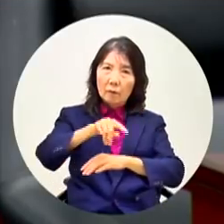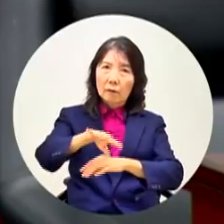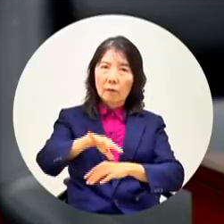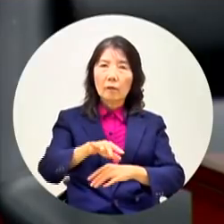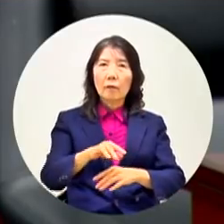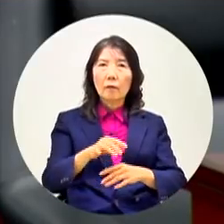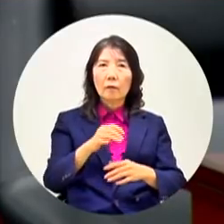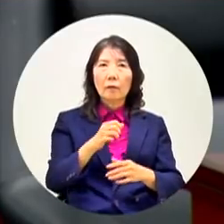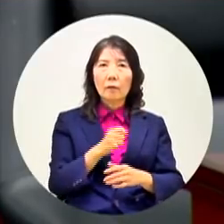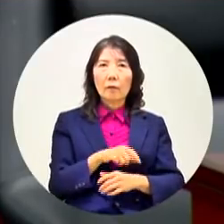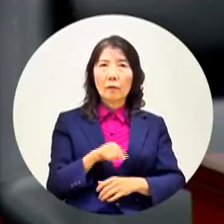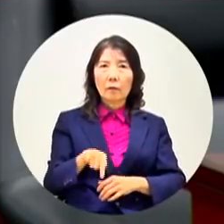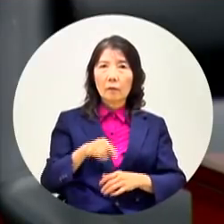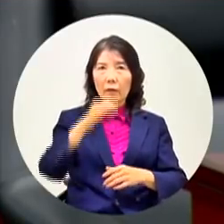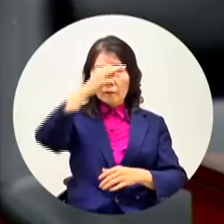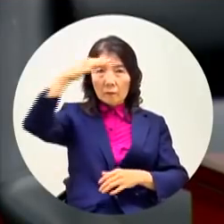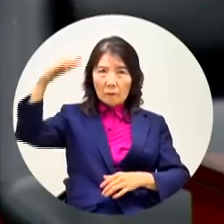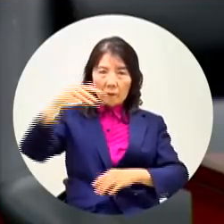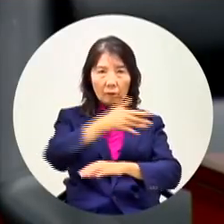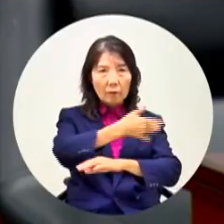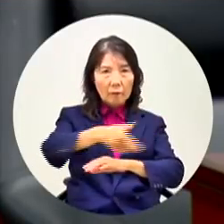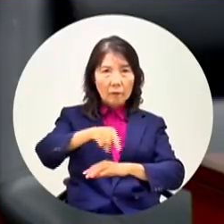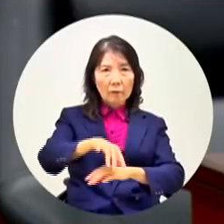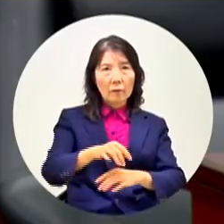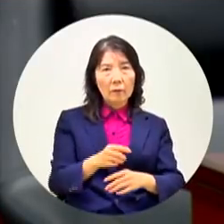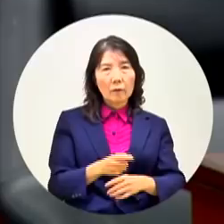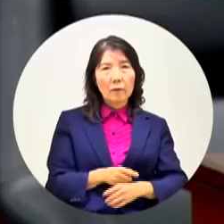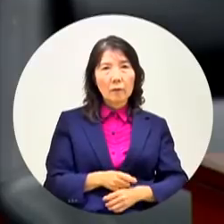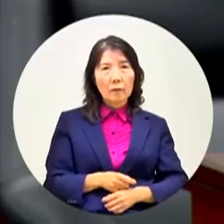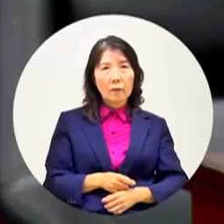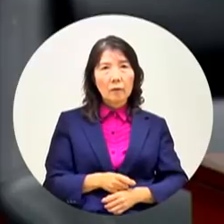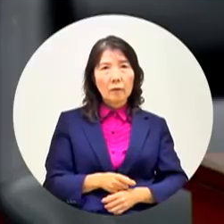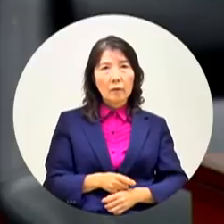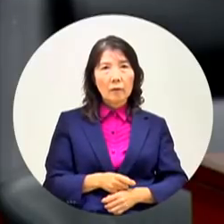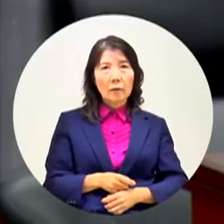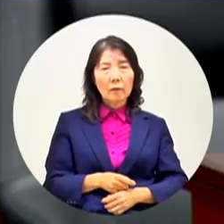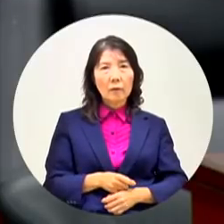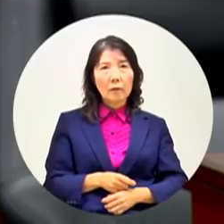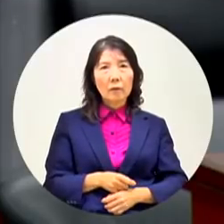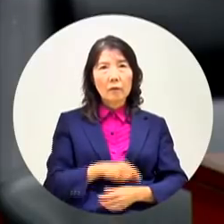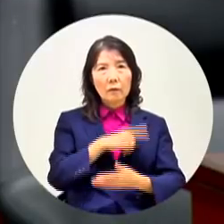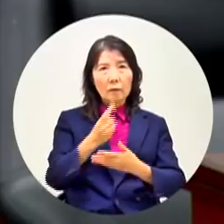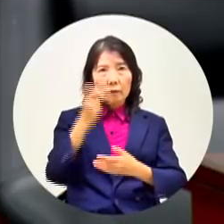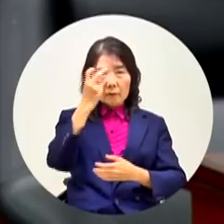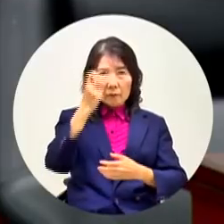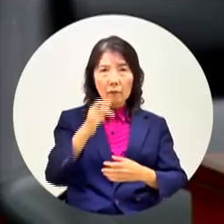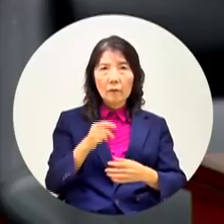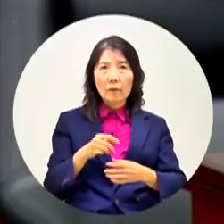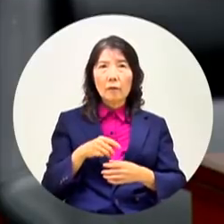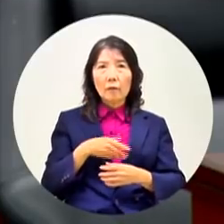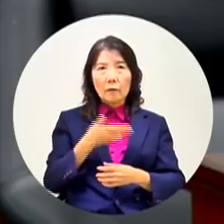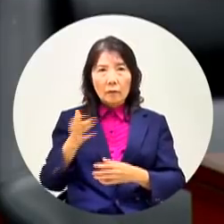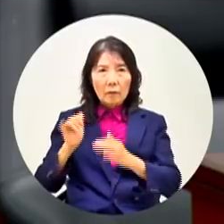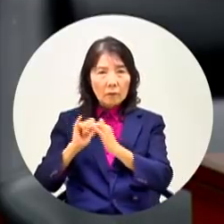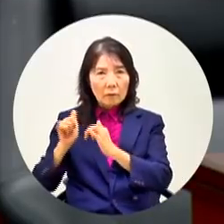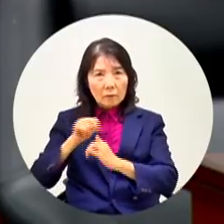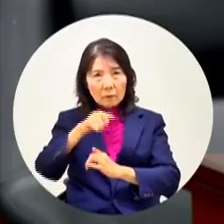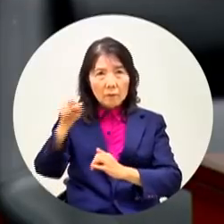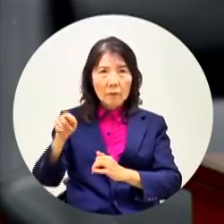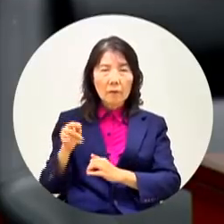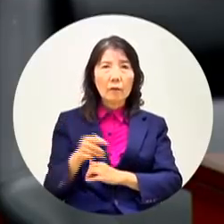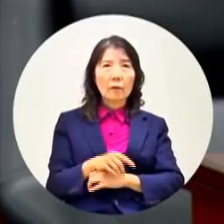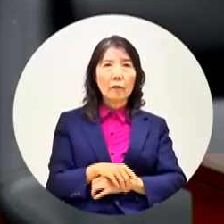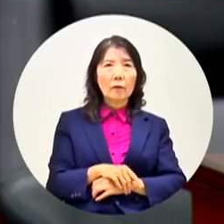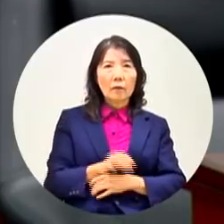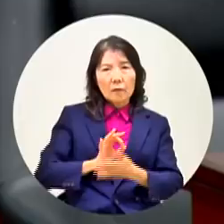溪，咱的凤山溪变哪来去把总量管制甲好百姓。啊，咱政府用遮